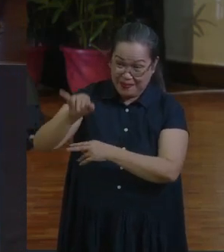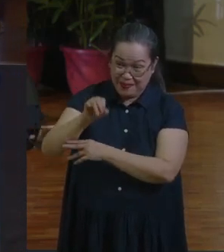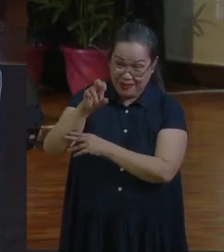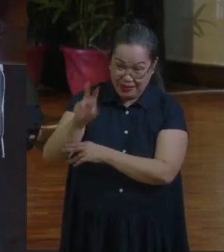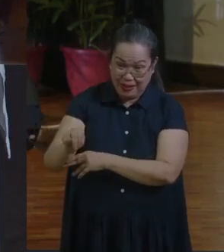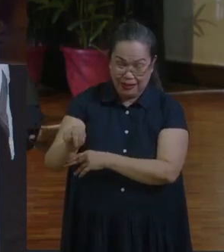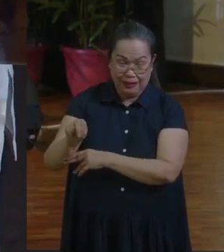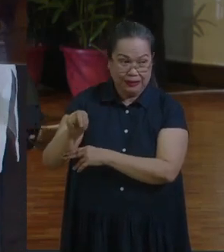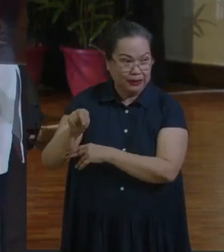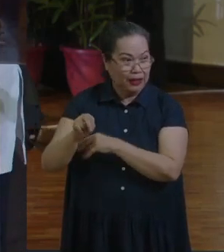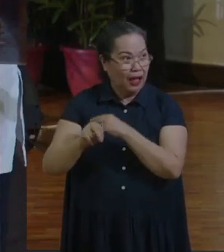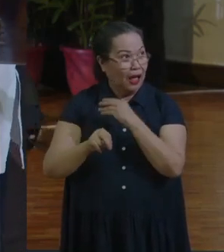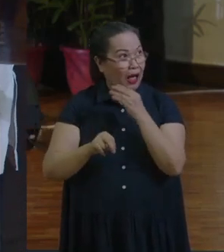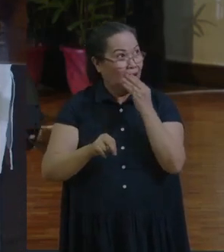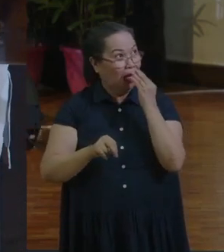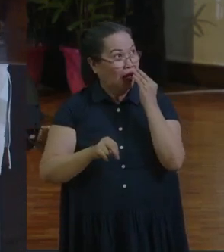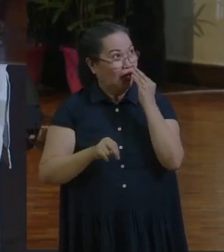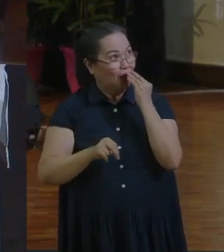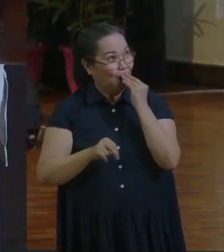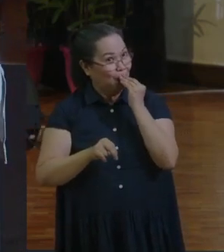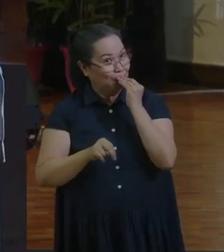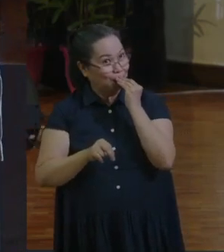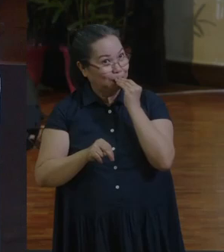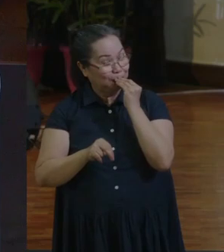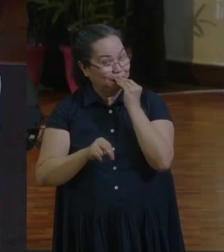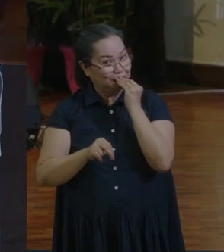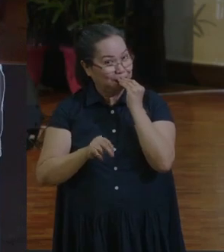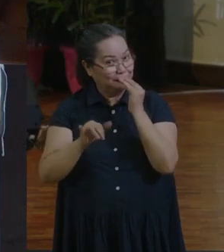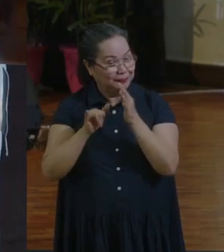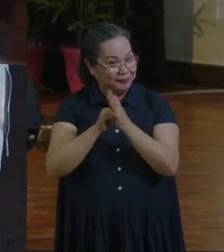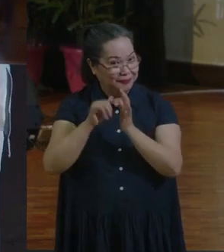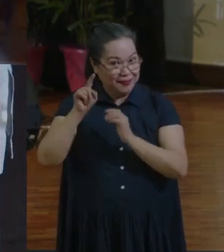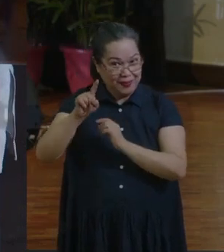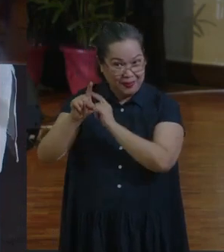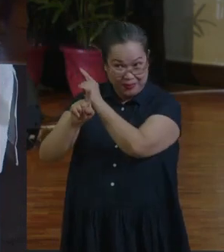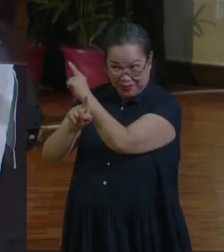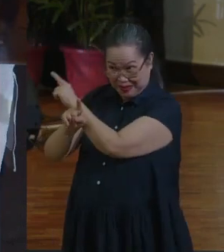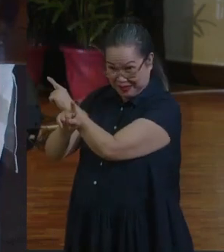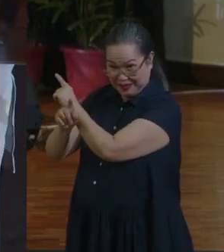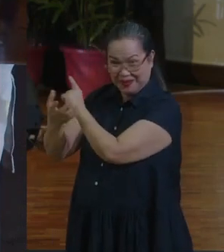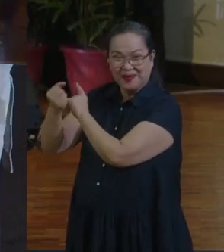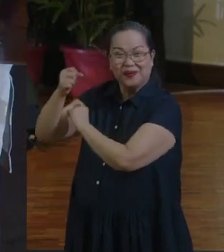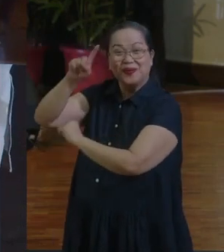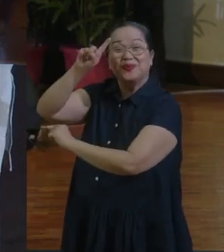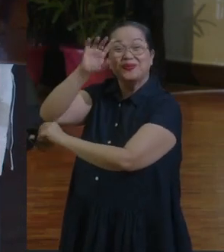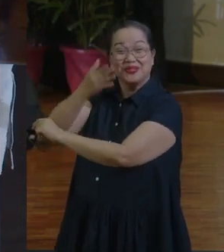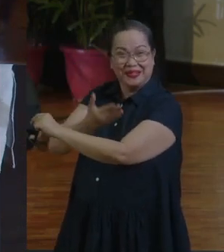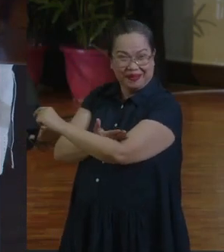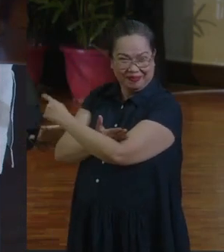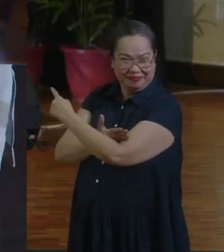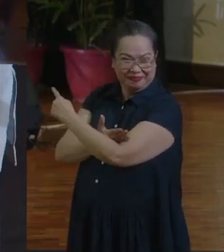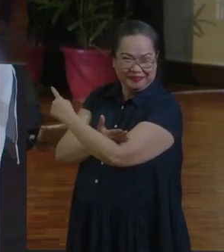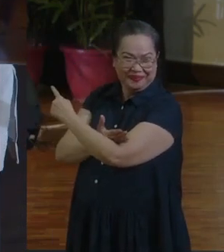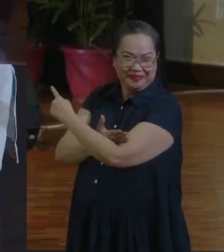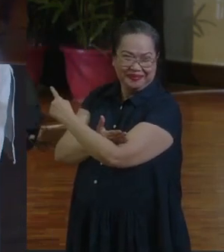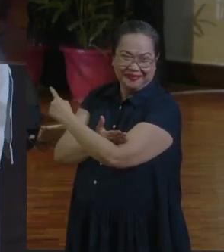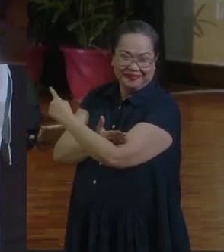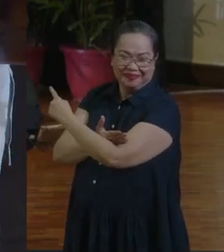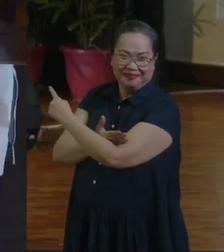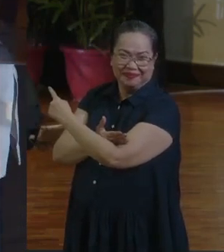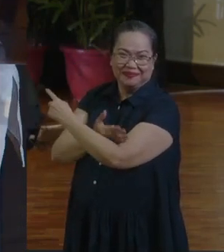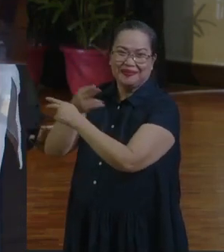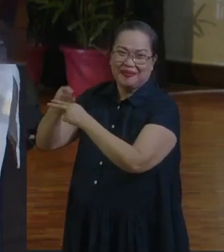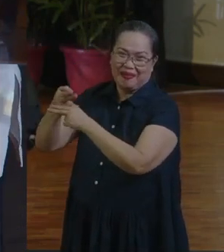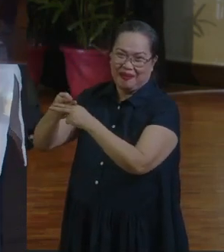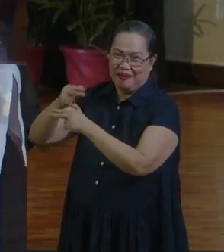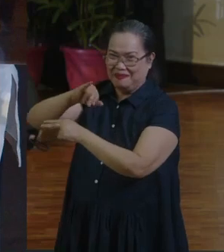Ganyan, yung pong dahilan kung bakit ang aking pong kaisa-isang anak na biological ay pinangalanan kong